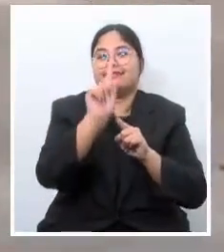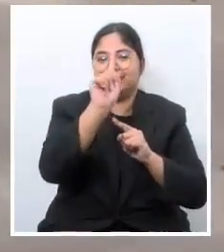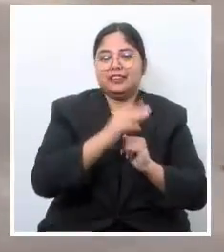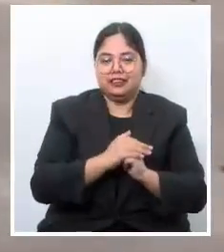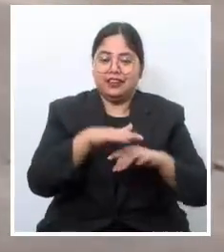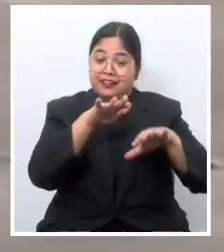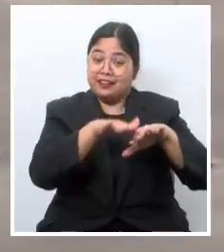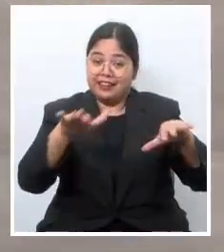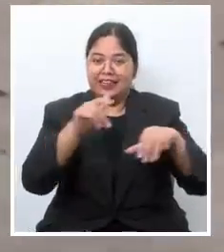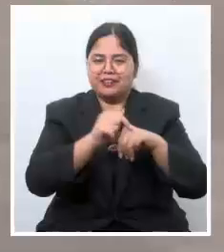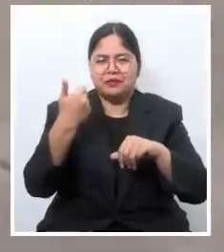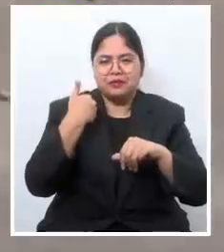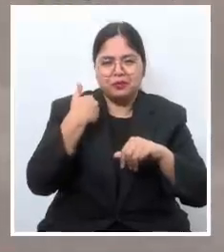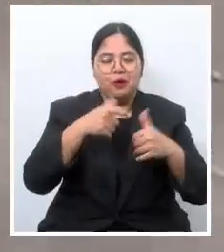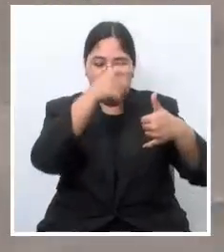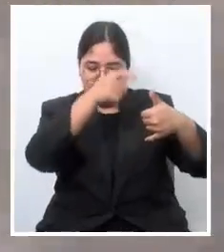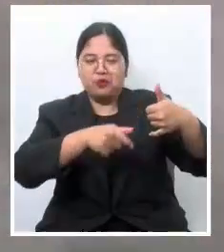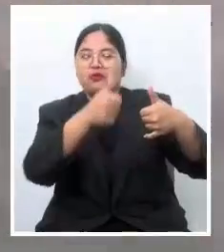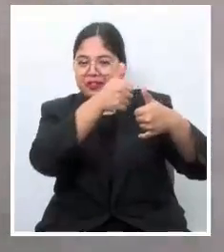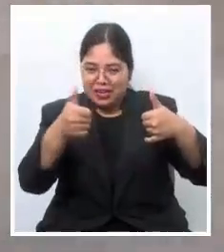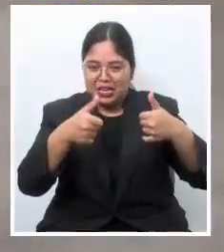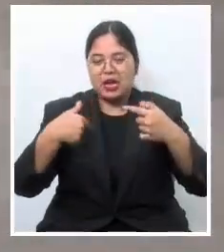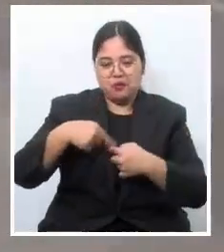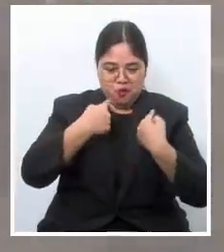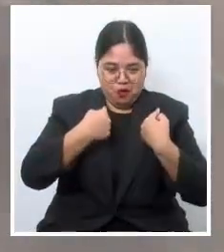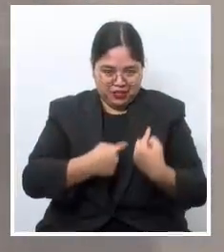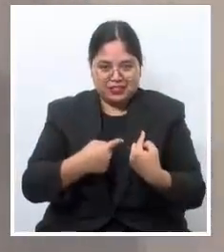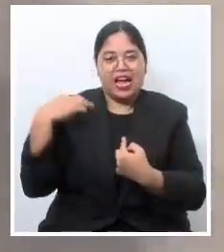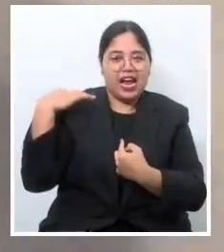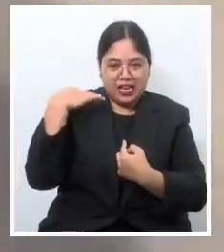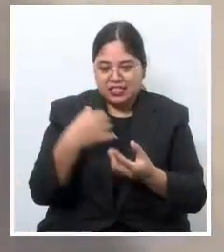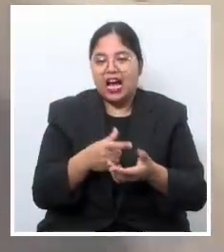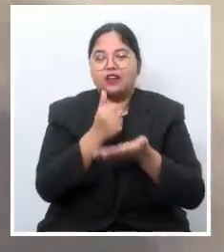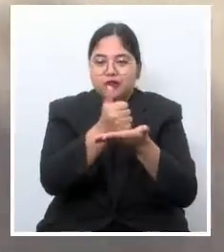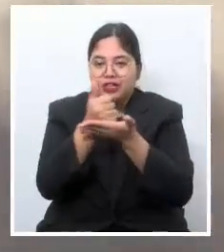มีคุณลักษณะด้านการเป็นพลเมืองดีมีจิตอาสาด้วยหัว